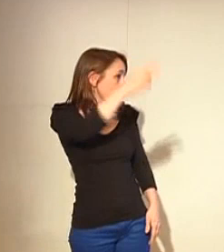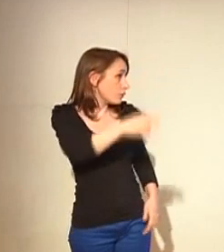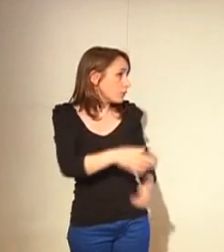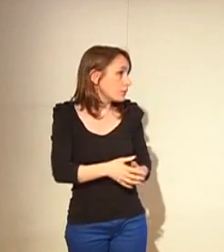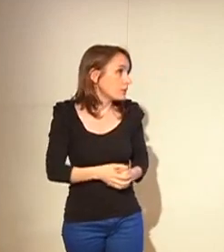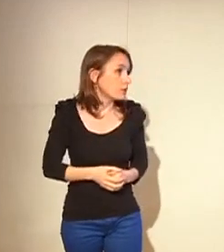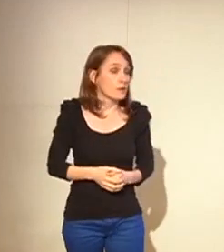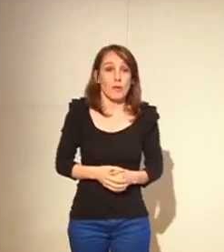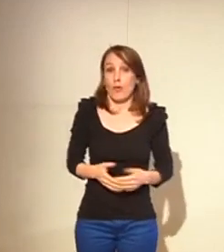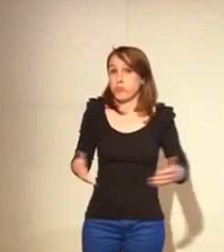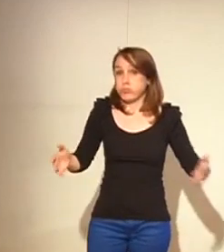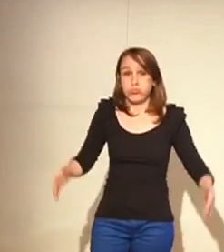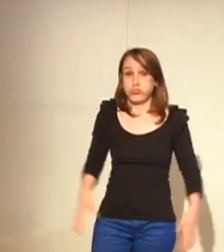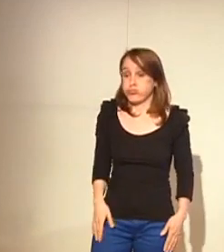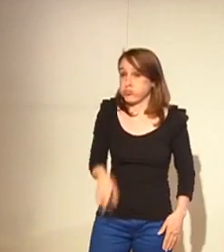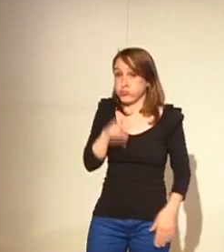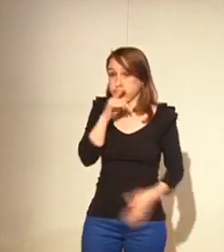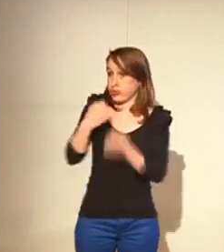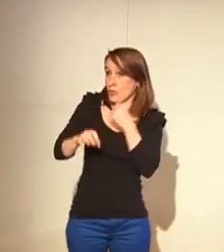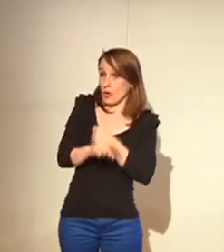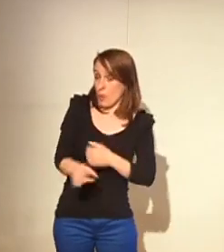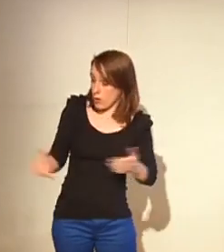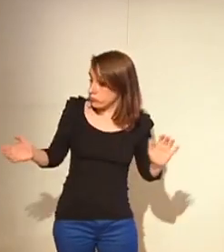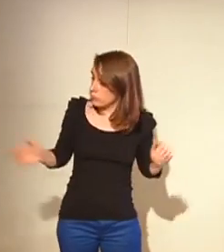merci ça dérange pas du